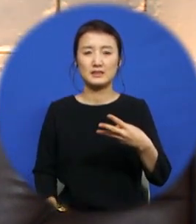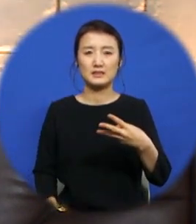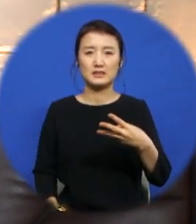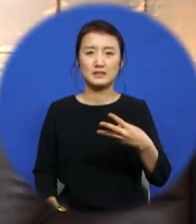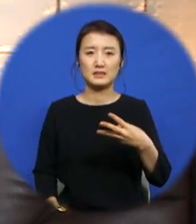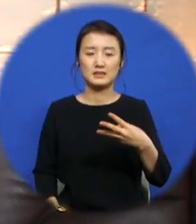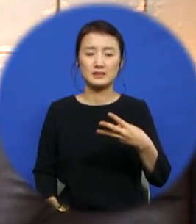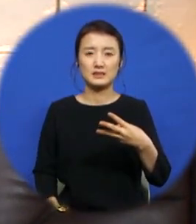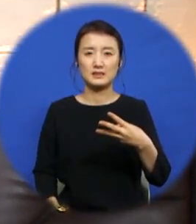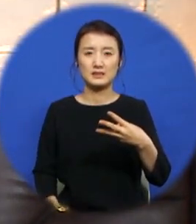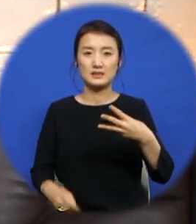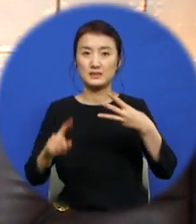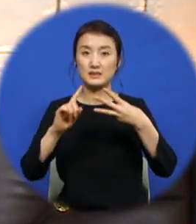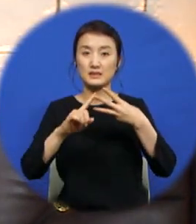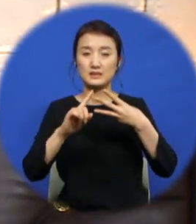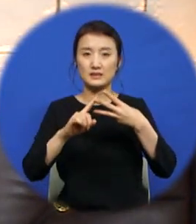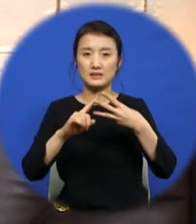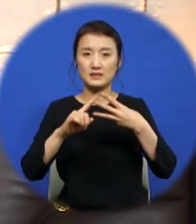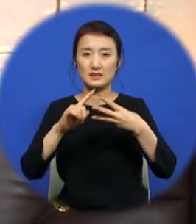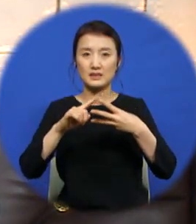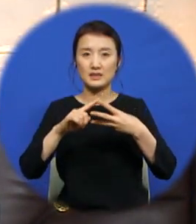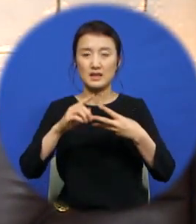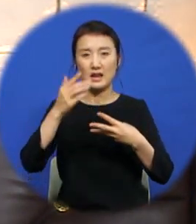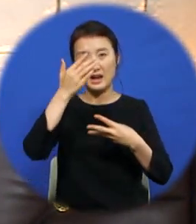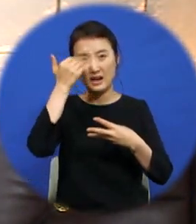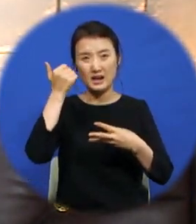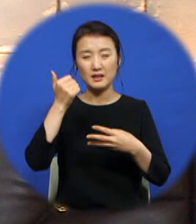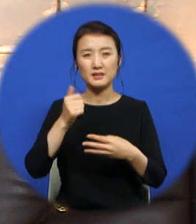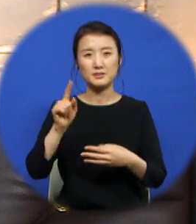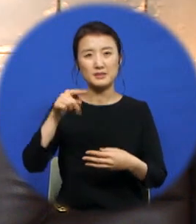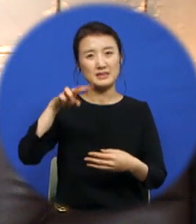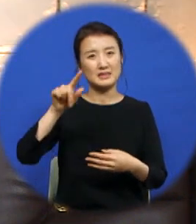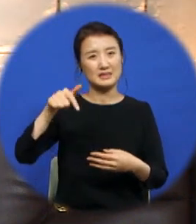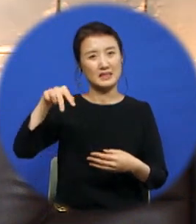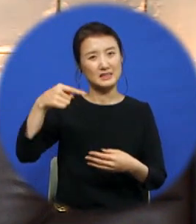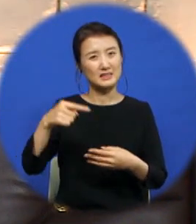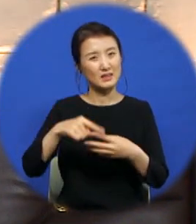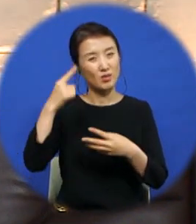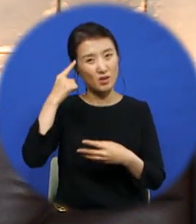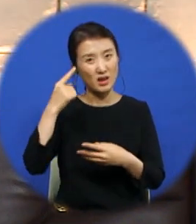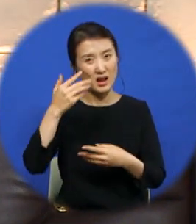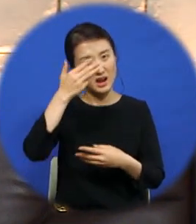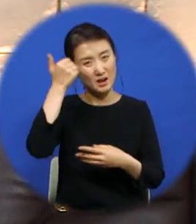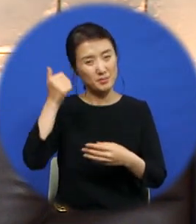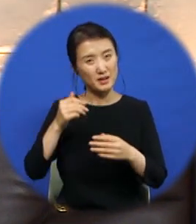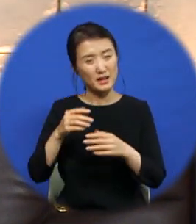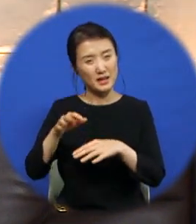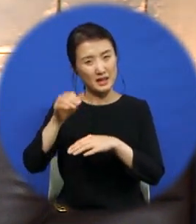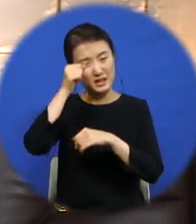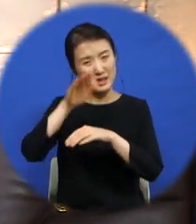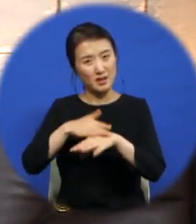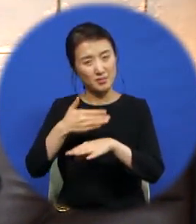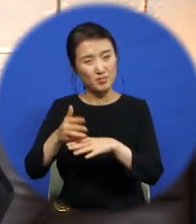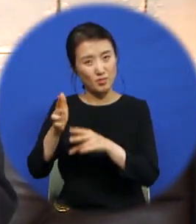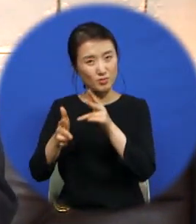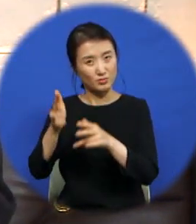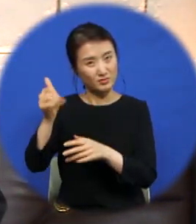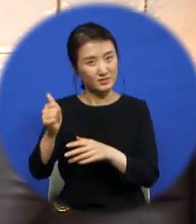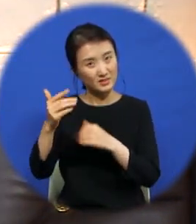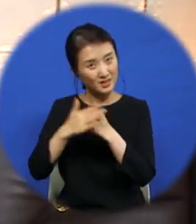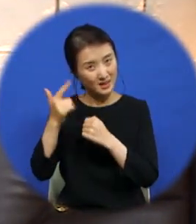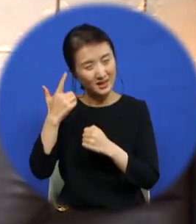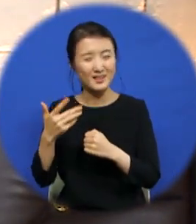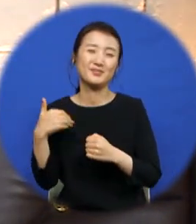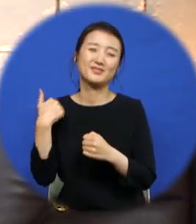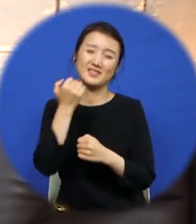아마 그 아버지가 할아버지가 삭스 양말 공장 주니 어떤 거 아닌가요 그 다음에 두 번째가 jp 모간 그 다음에 모간스탠리